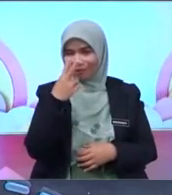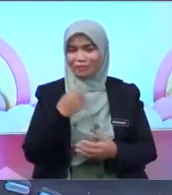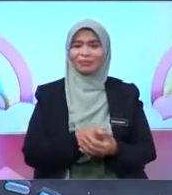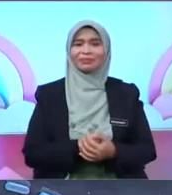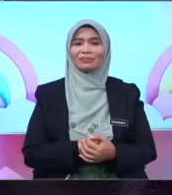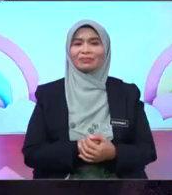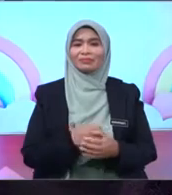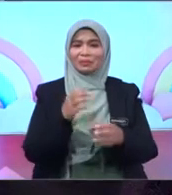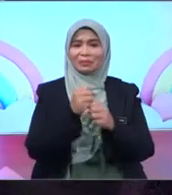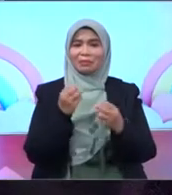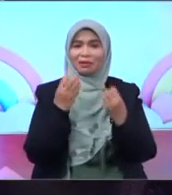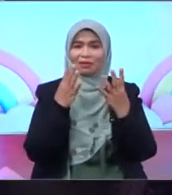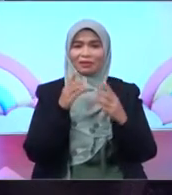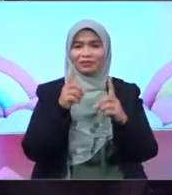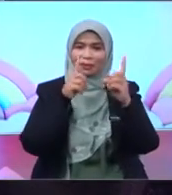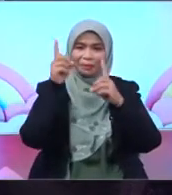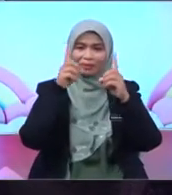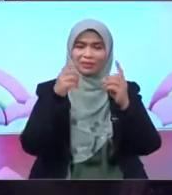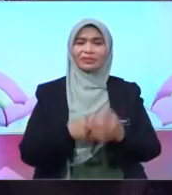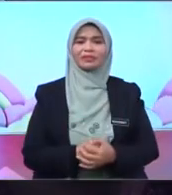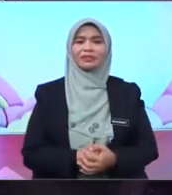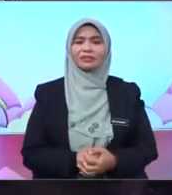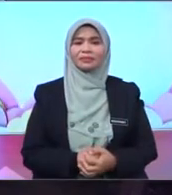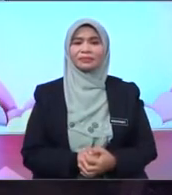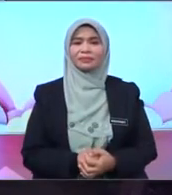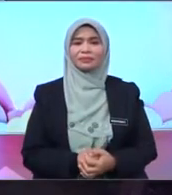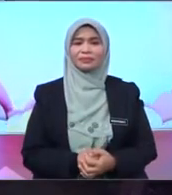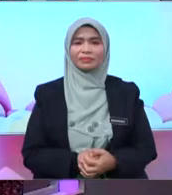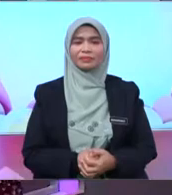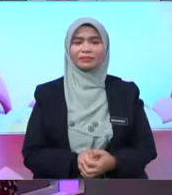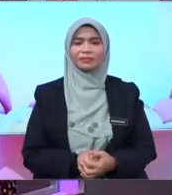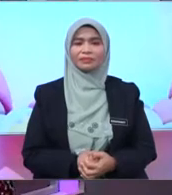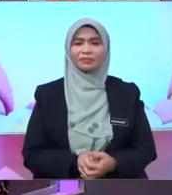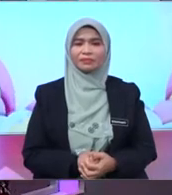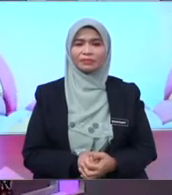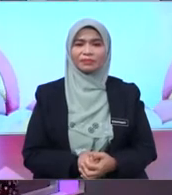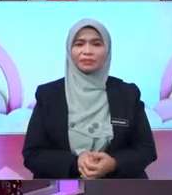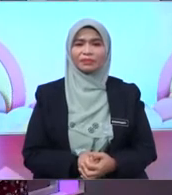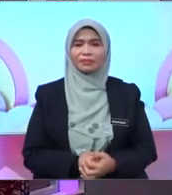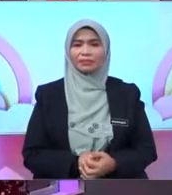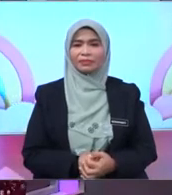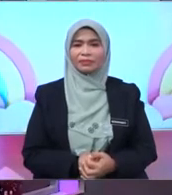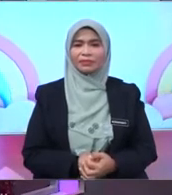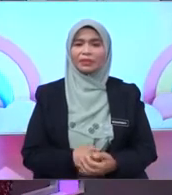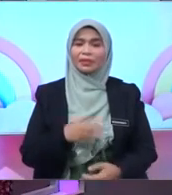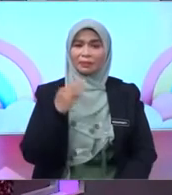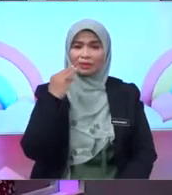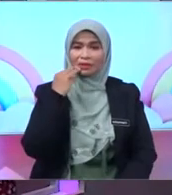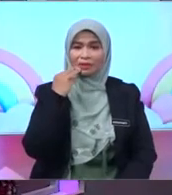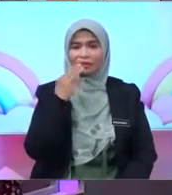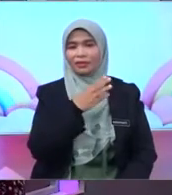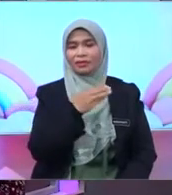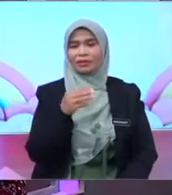Oke kita terakhir sekali oke amilase Aku mau menyerah dan murid-murid di